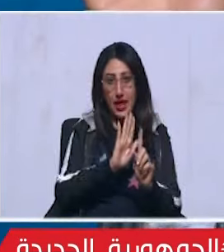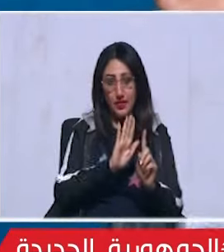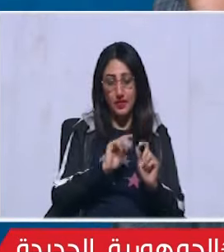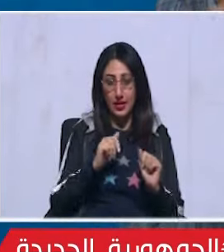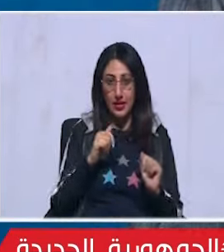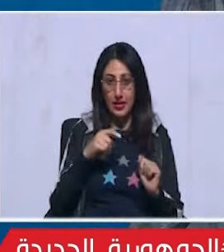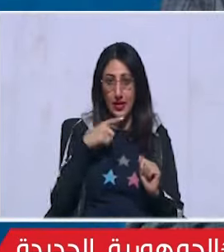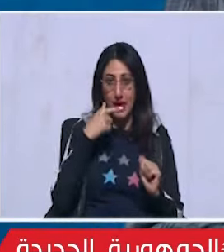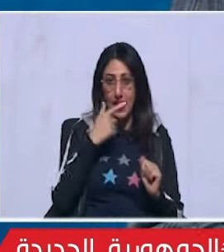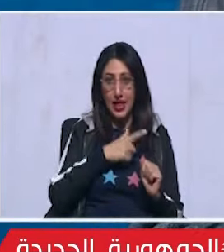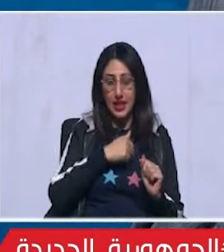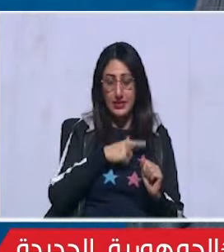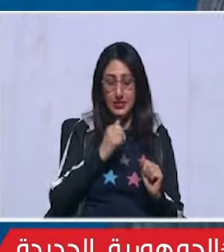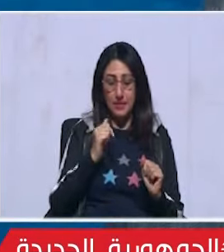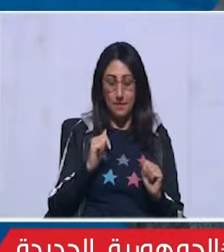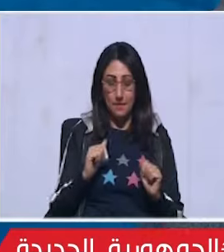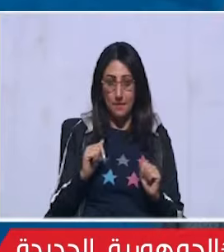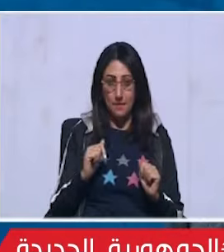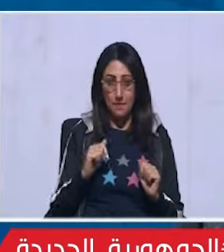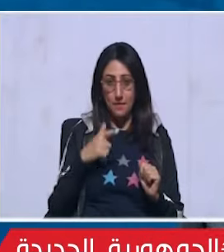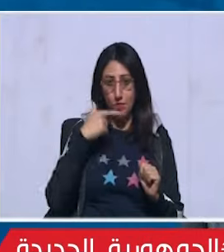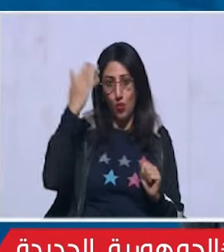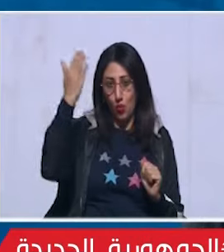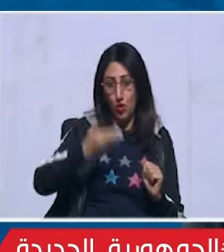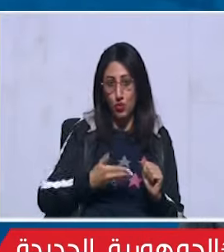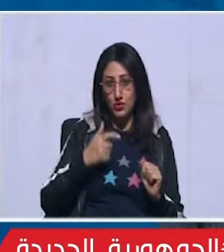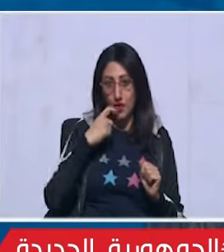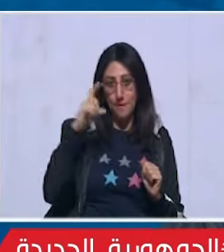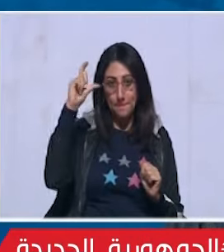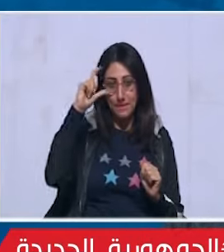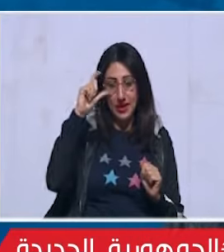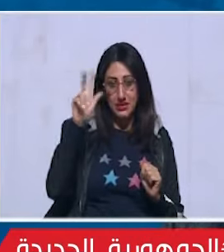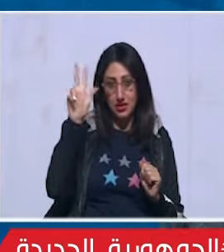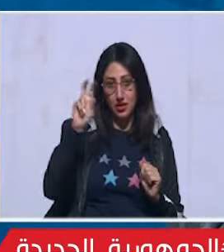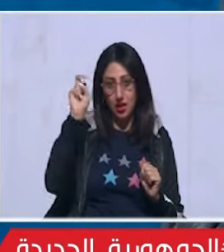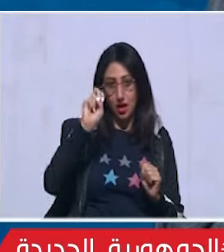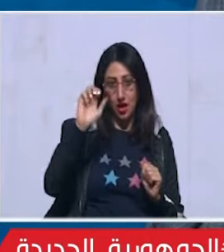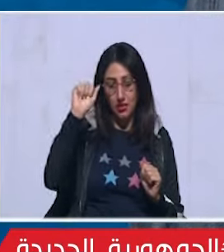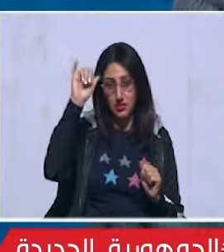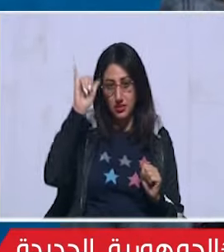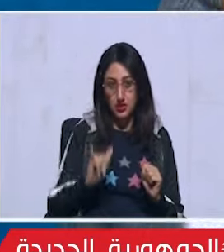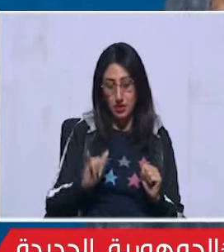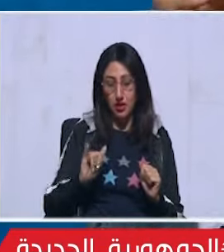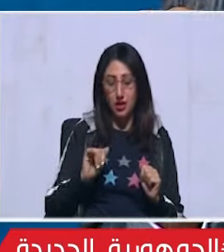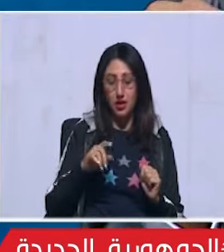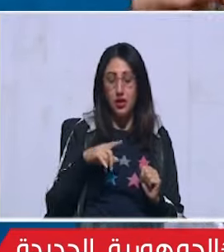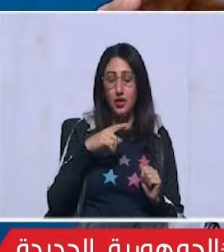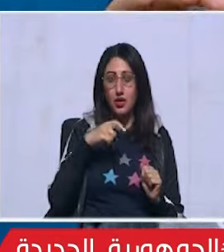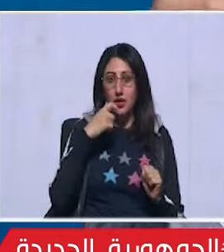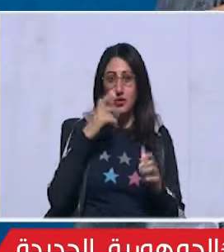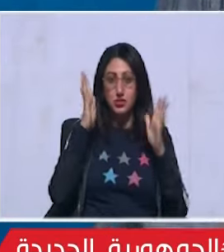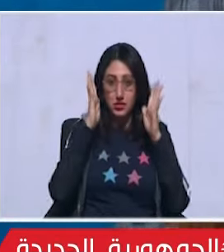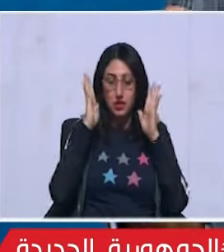اذ ملائكه والرسل في المسجد الاقصى على قد صلى وراءك